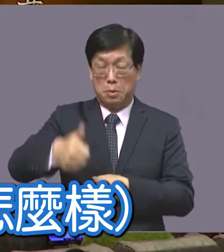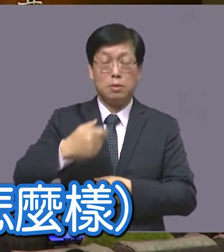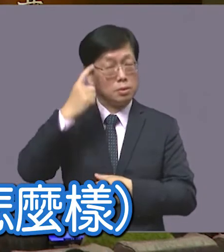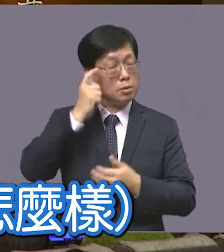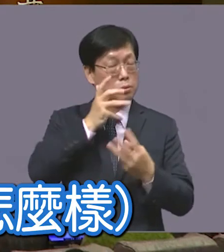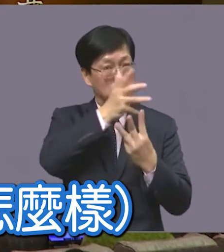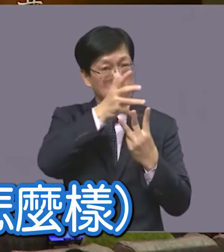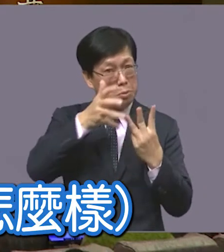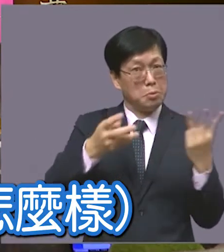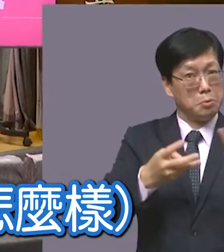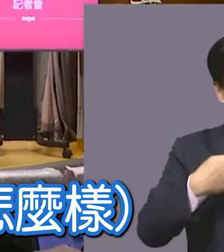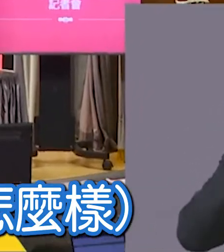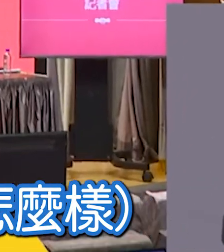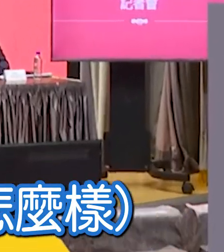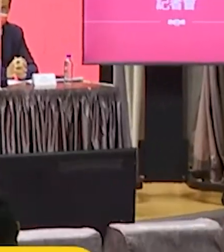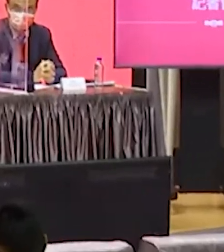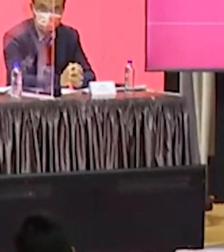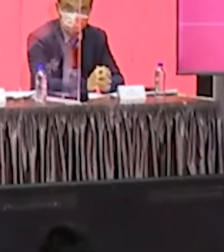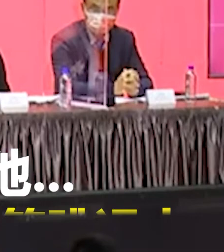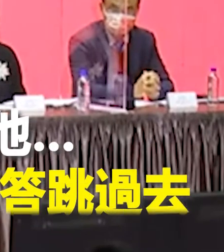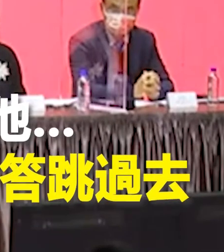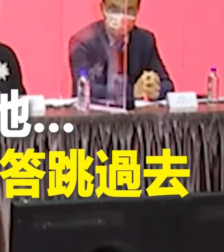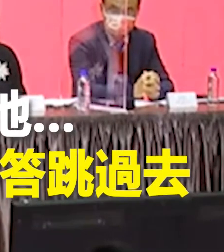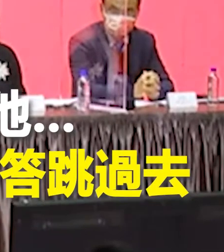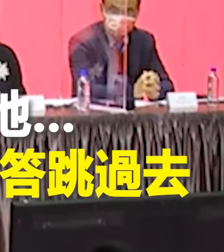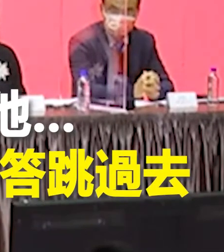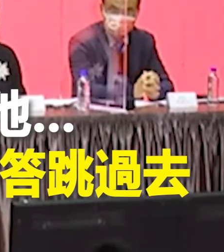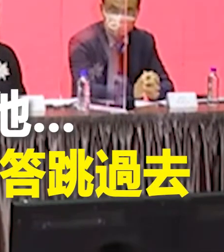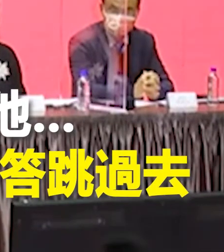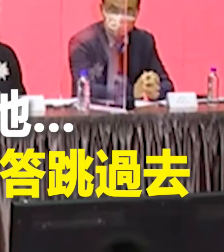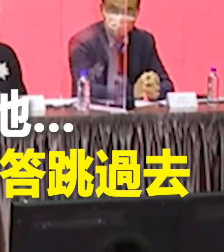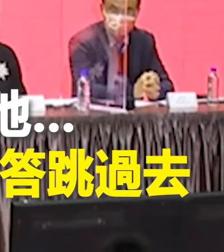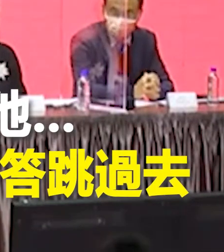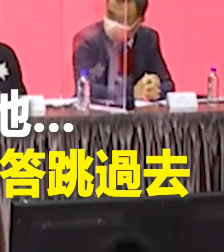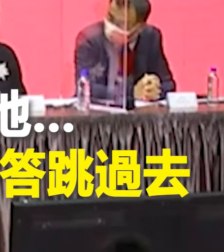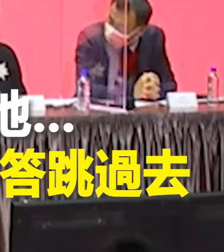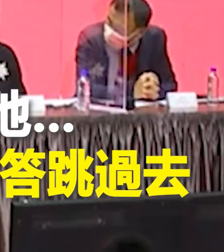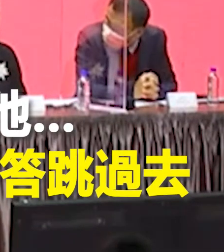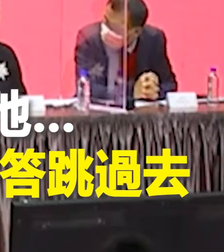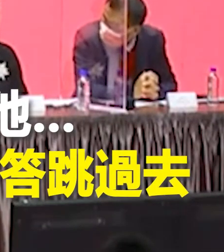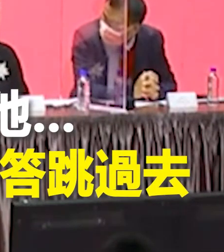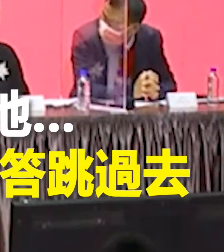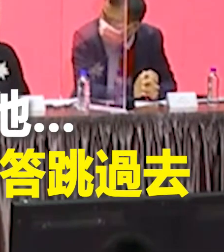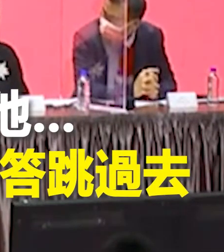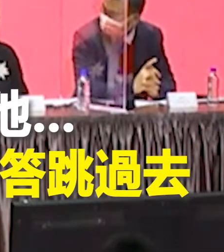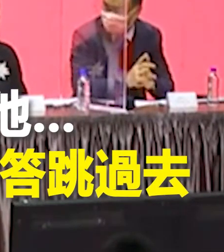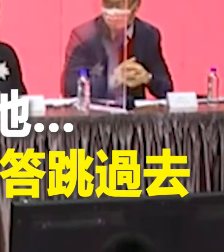事人的态度大概是怎么样。 所以没有要我回答